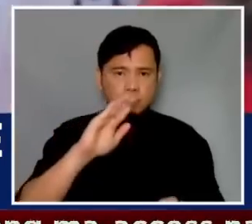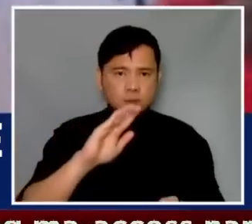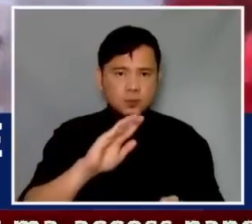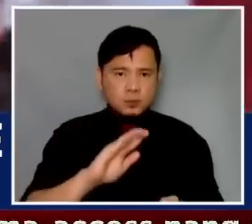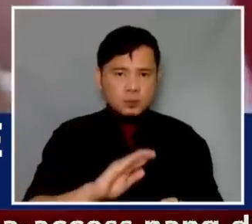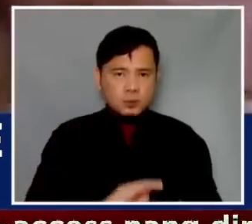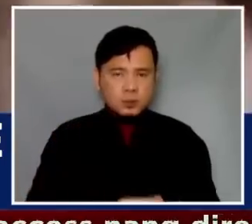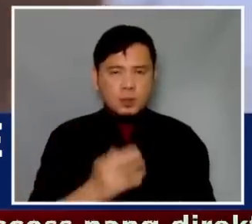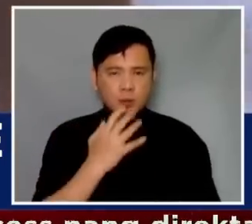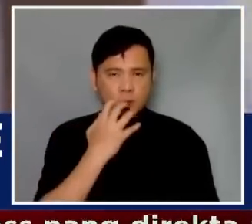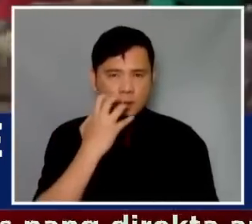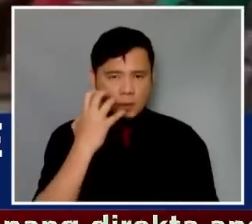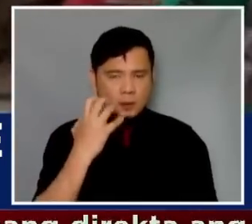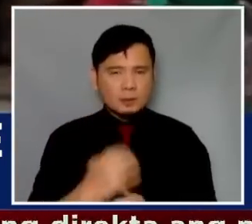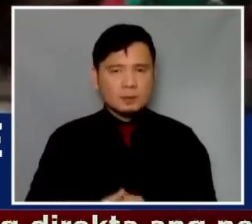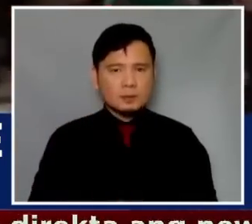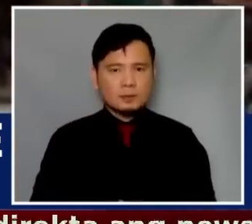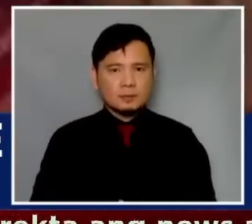tensyon.